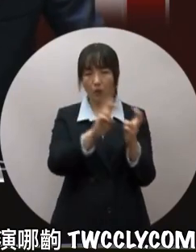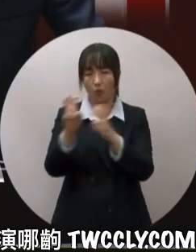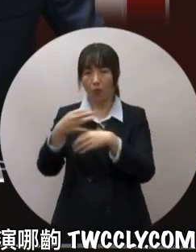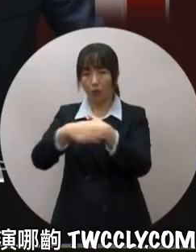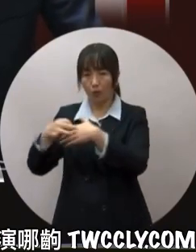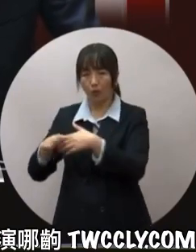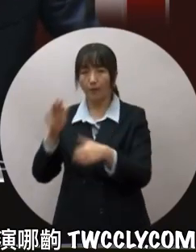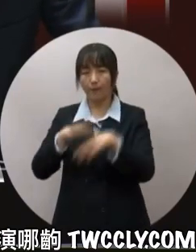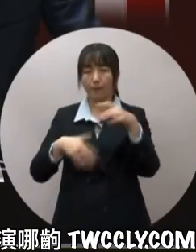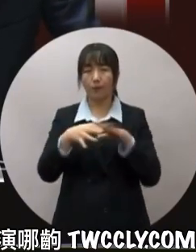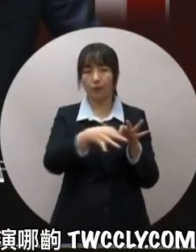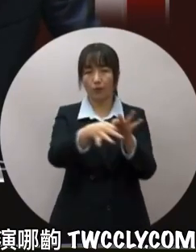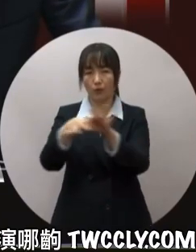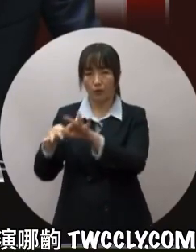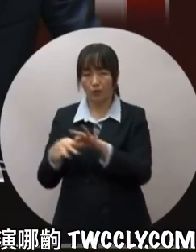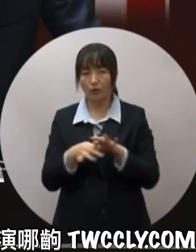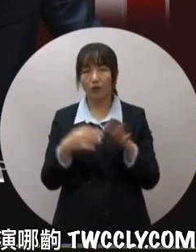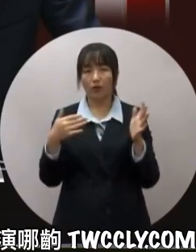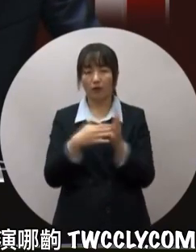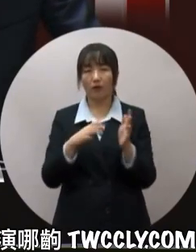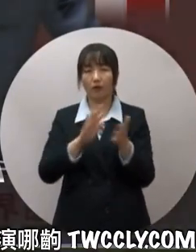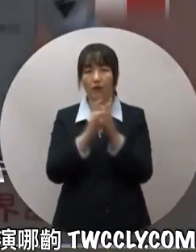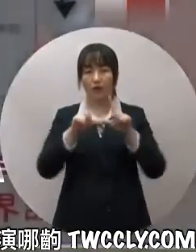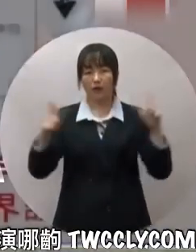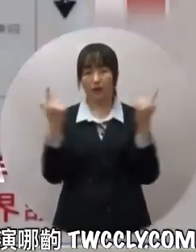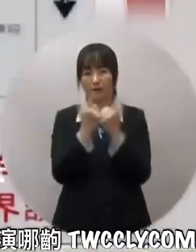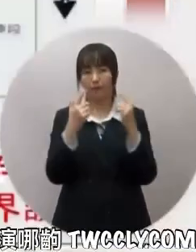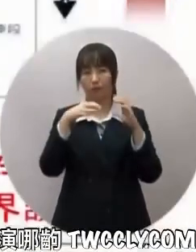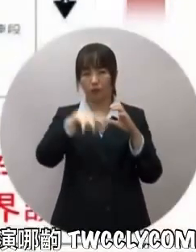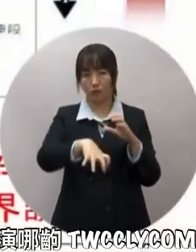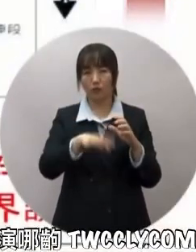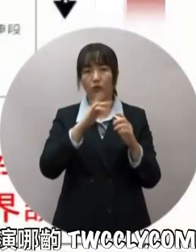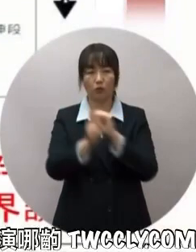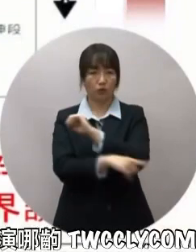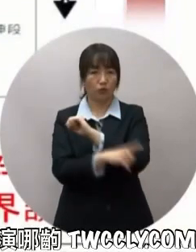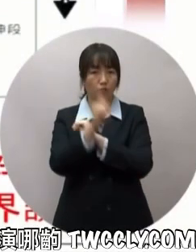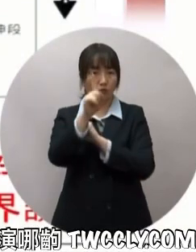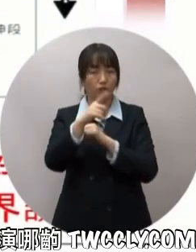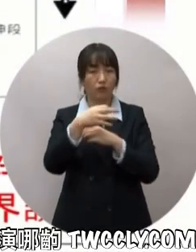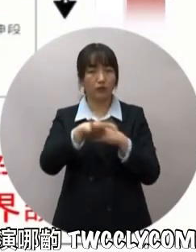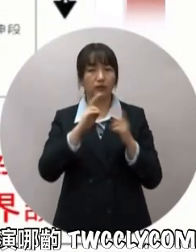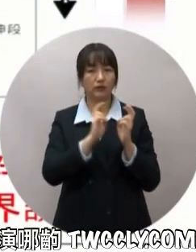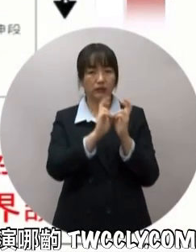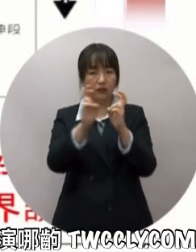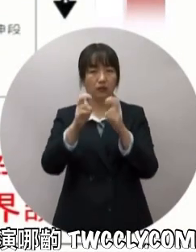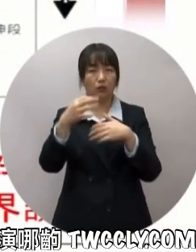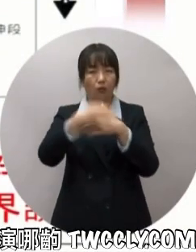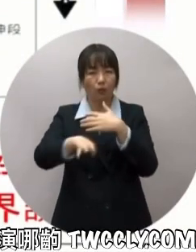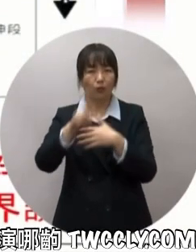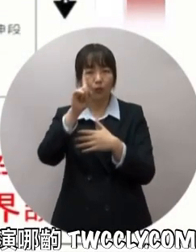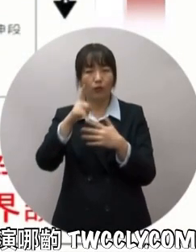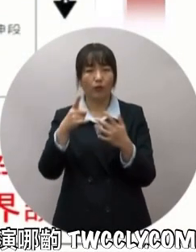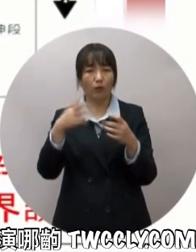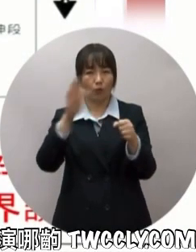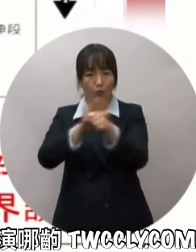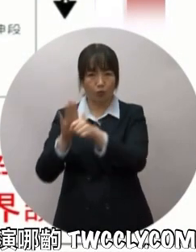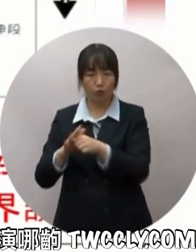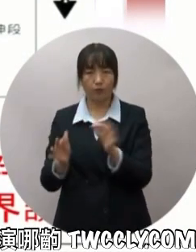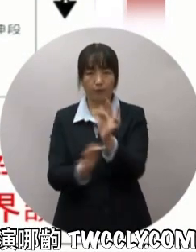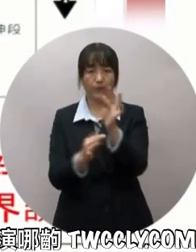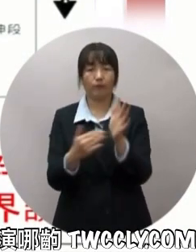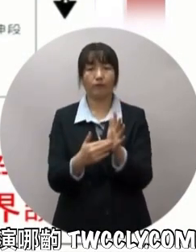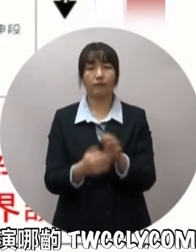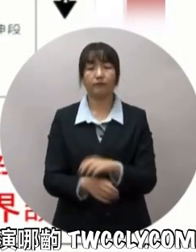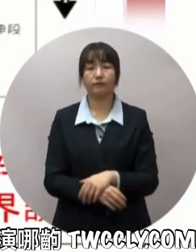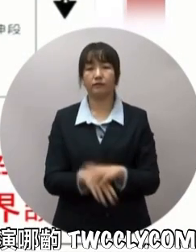部分全部都串連起來之後整個大台北都會區我們提到的最後一塊捷運的漏網之魚就把它補起來了